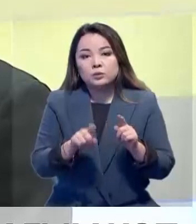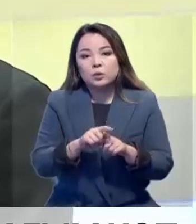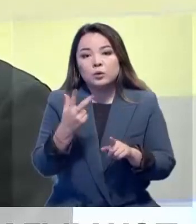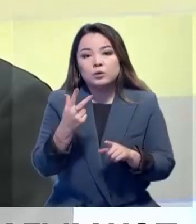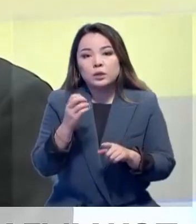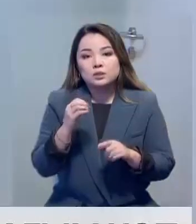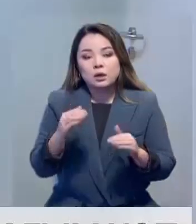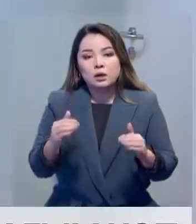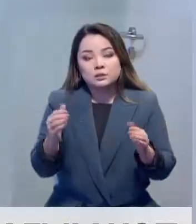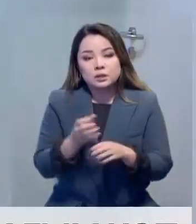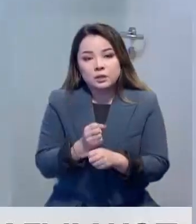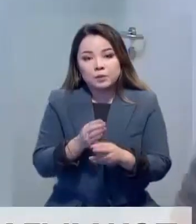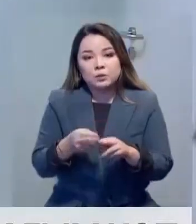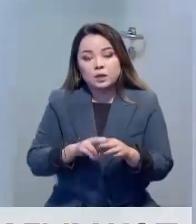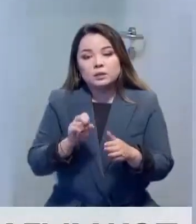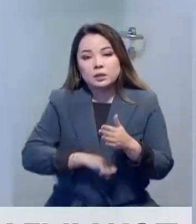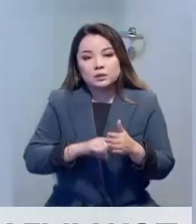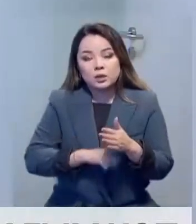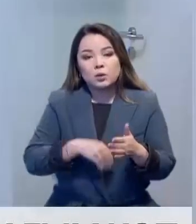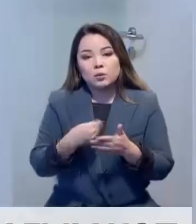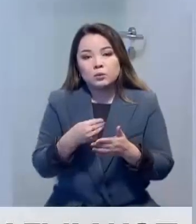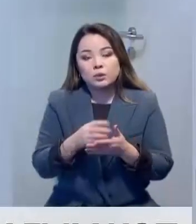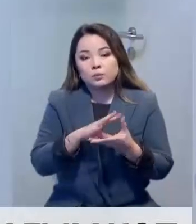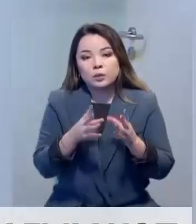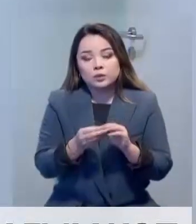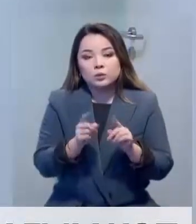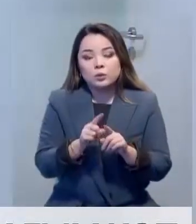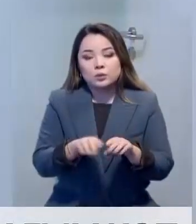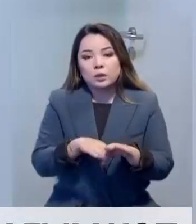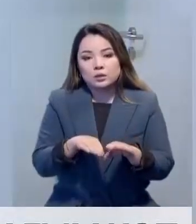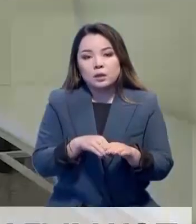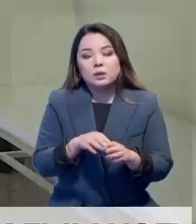3 есеге азайған. Соның салдарынан қор бюджеті кеміп отыр.